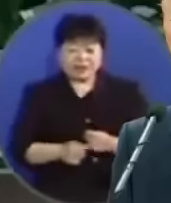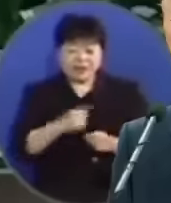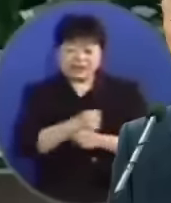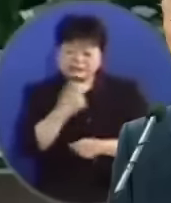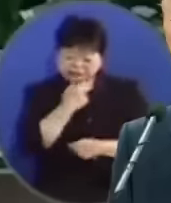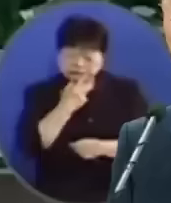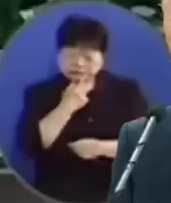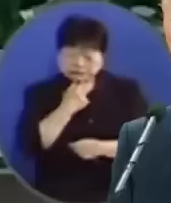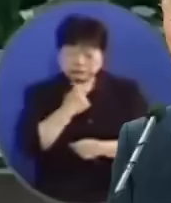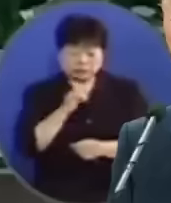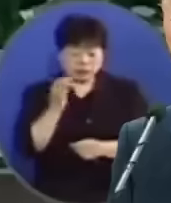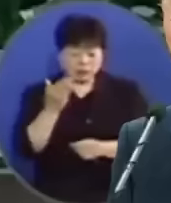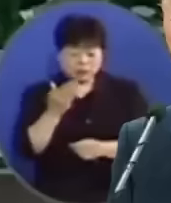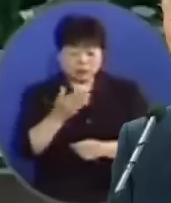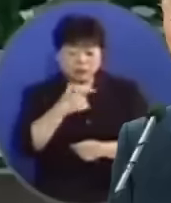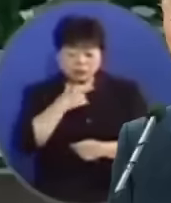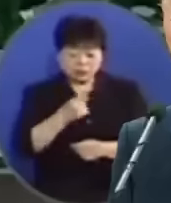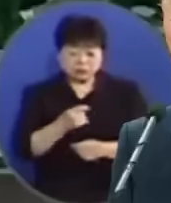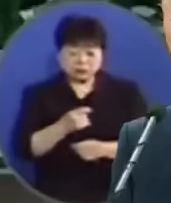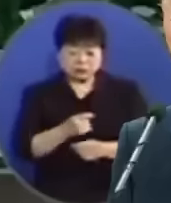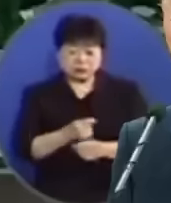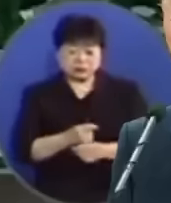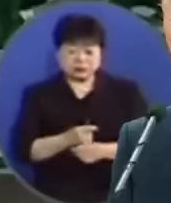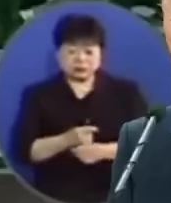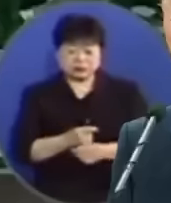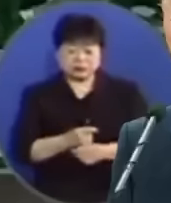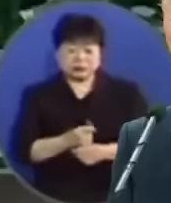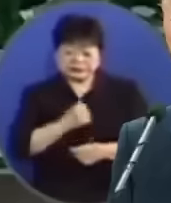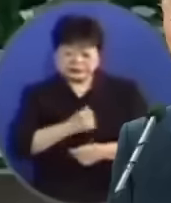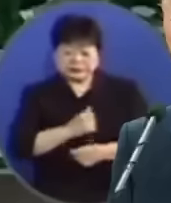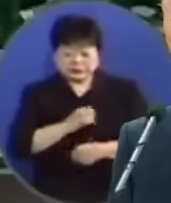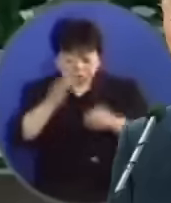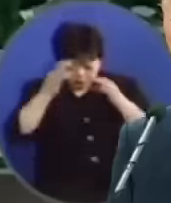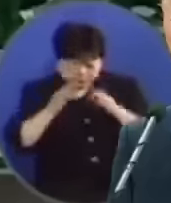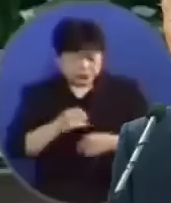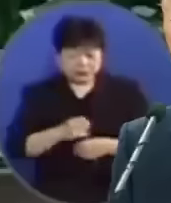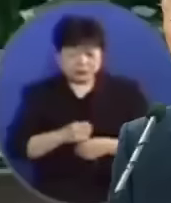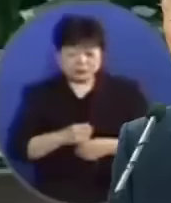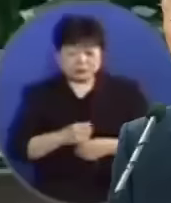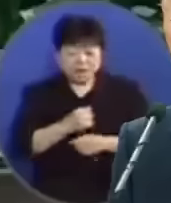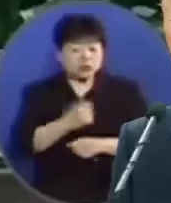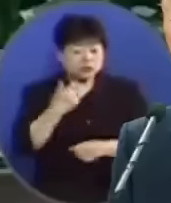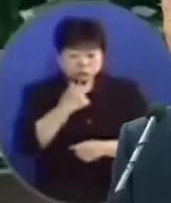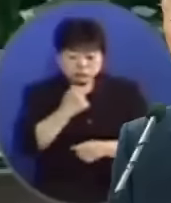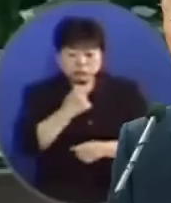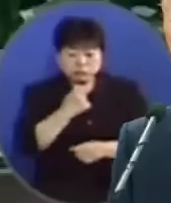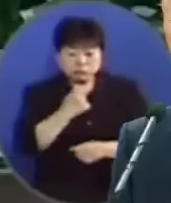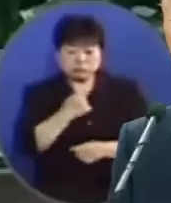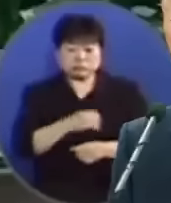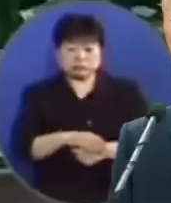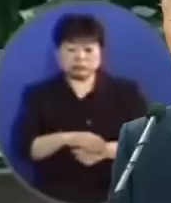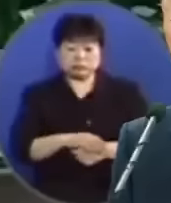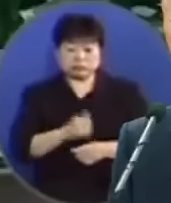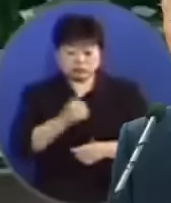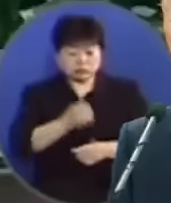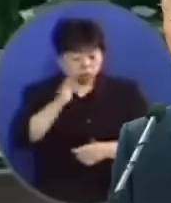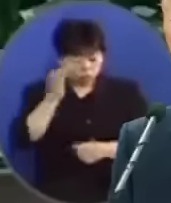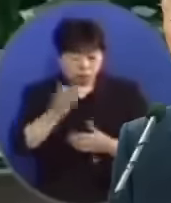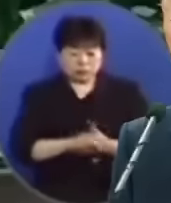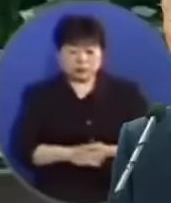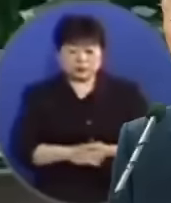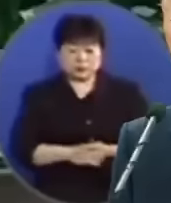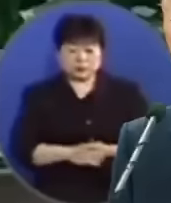안 하는 것입니다. 하고 싶은 것을 안 하려고 하면 몸부림을 치고 땀을 흘리지만 하기 싫은 것을 하라고 하면 안 하게 되는